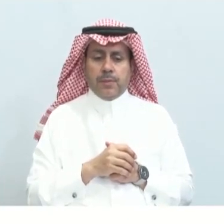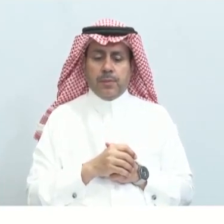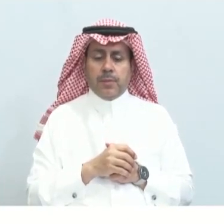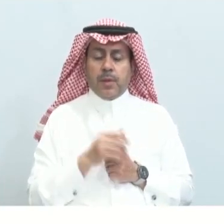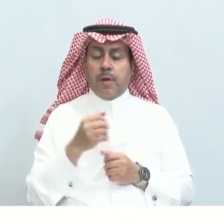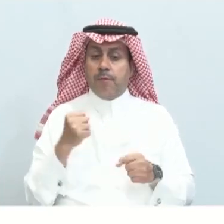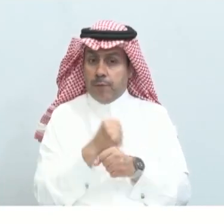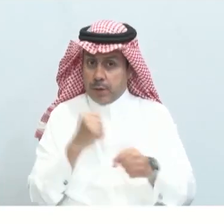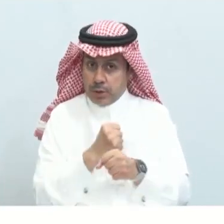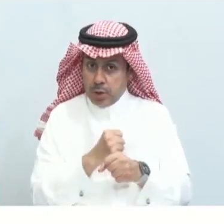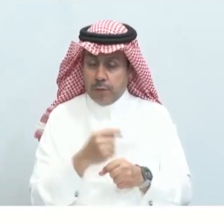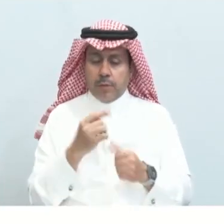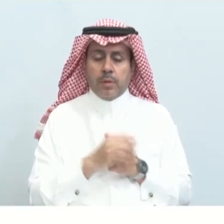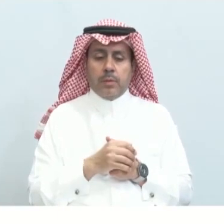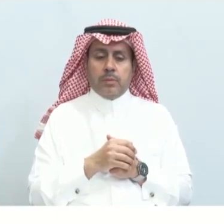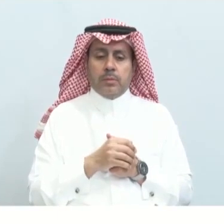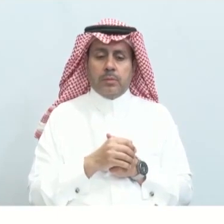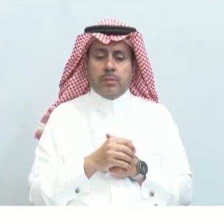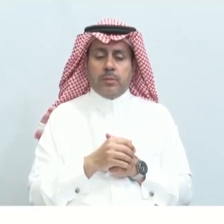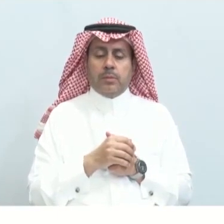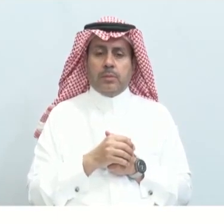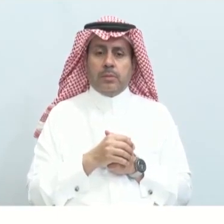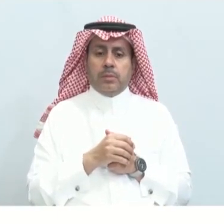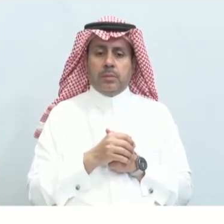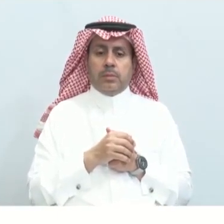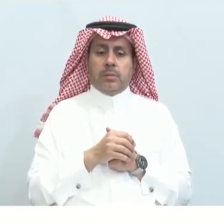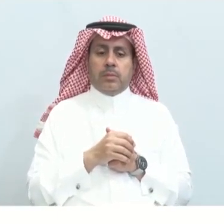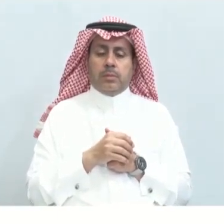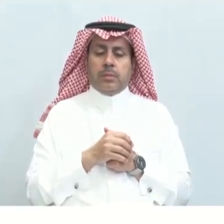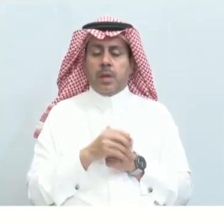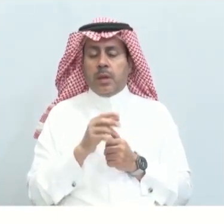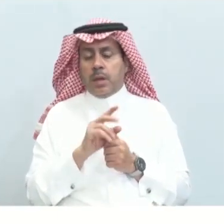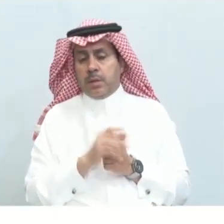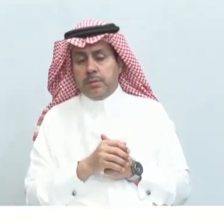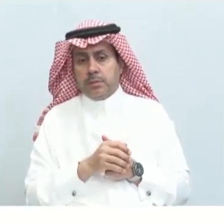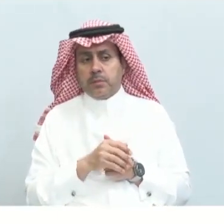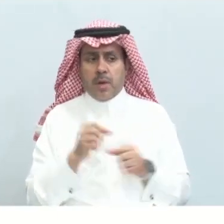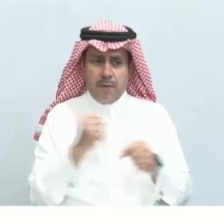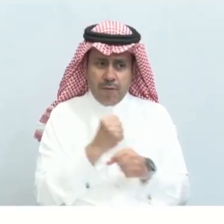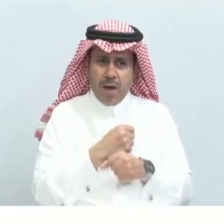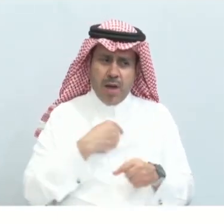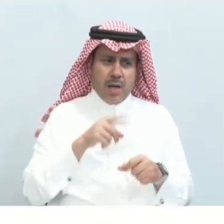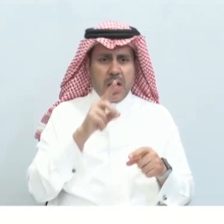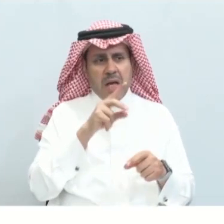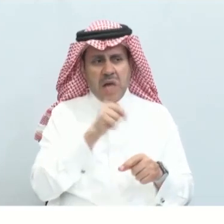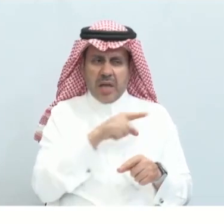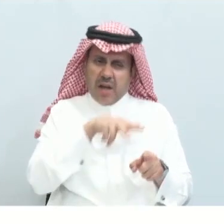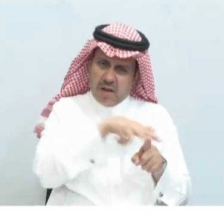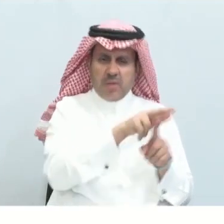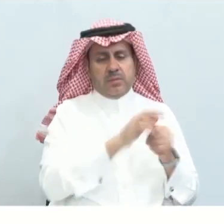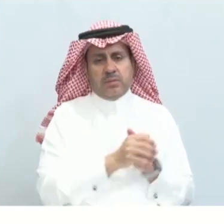في تصرفاتنا اليوميه في تصرفاتنا اليوميه احيانا يخطئ احدنا على